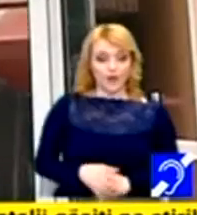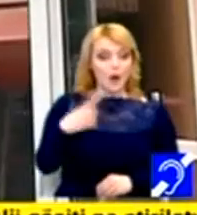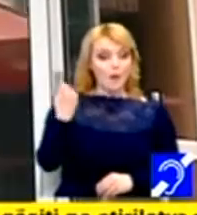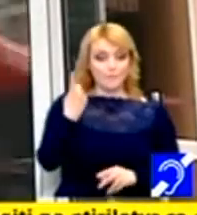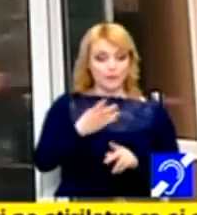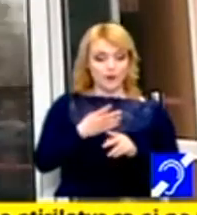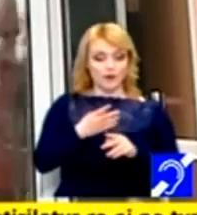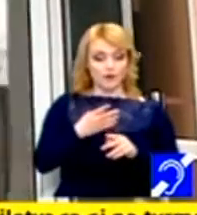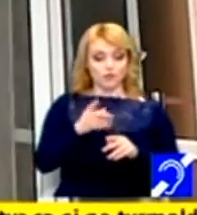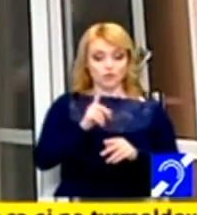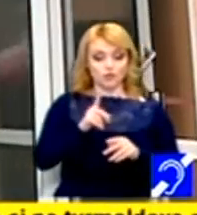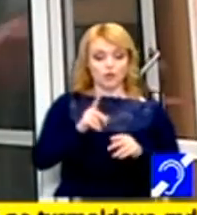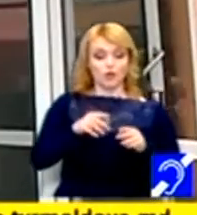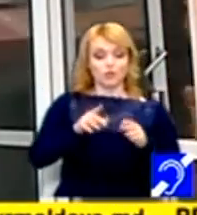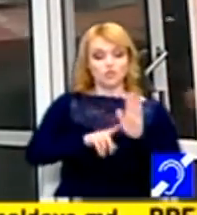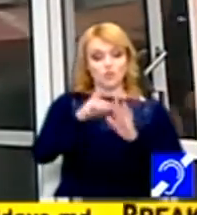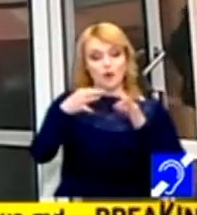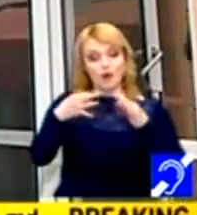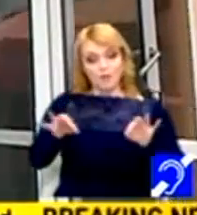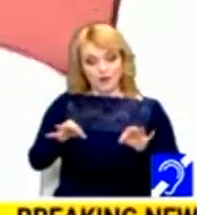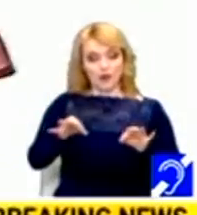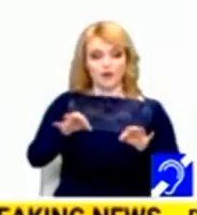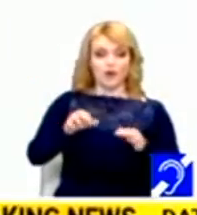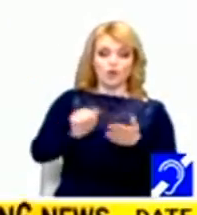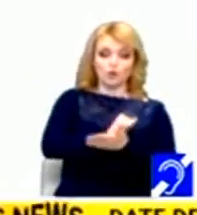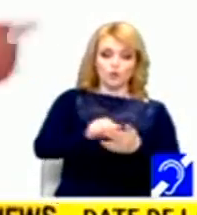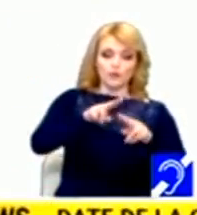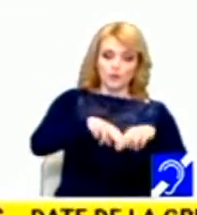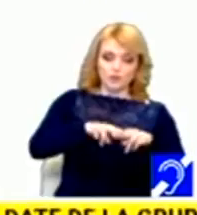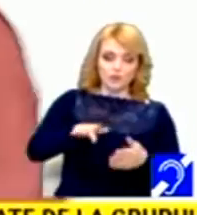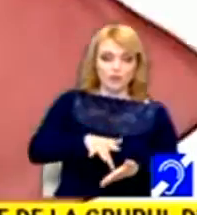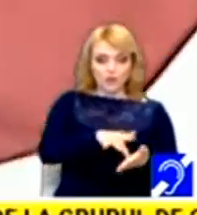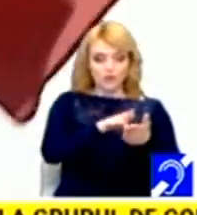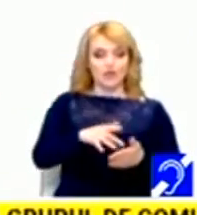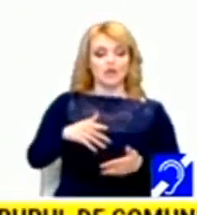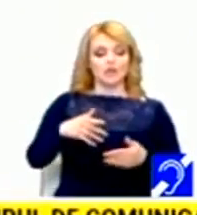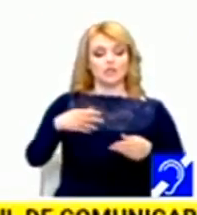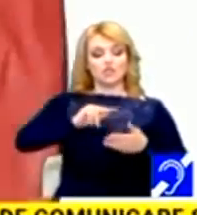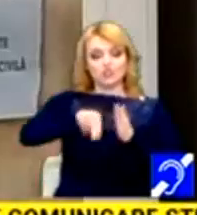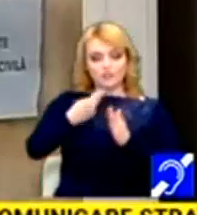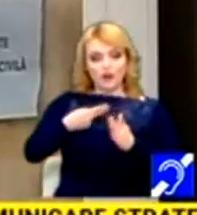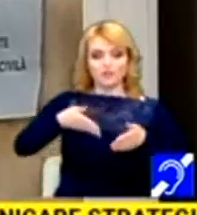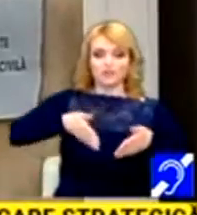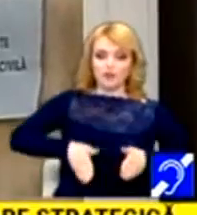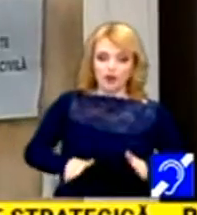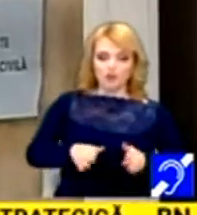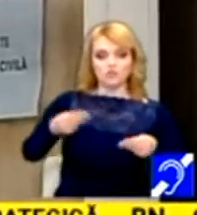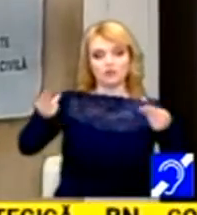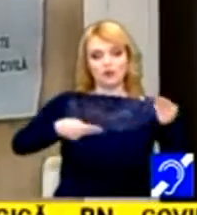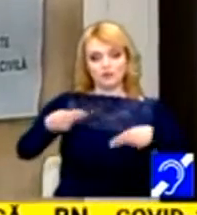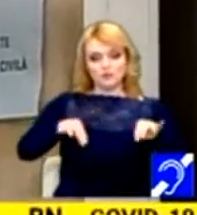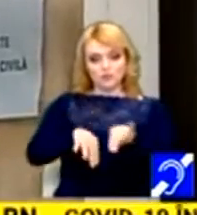etapă urmează a fi eliberate documentele de călătorie tip pașaport și documente de stare civilă, certificate de naștere și de căsătorie